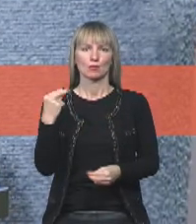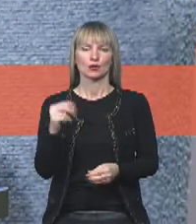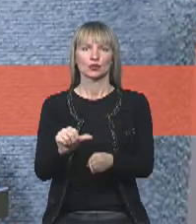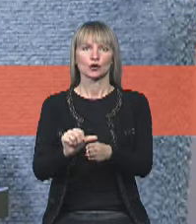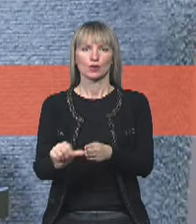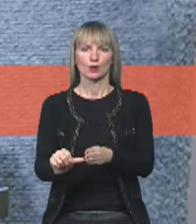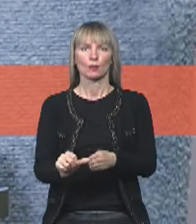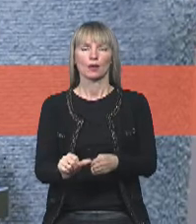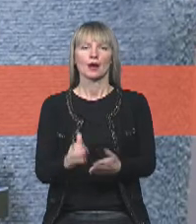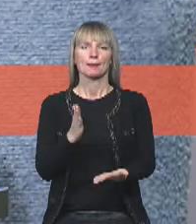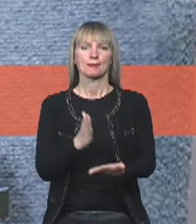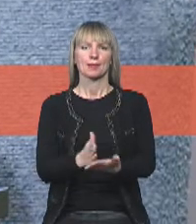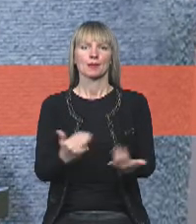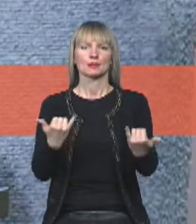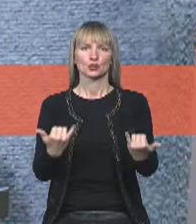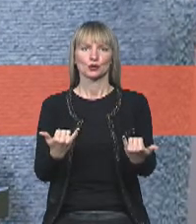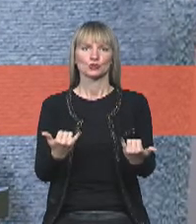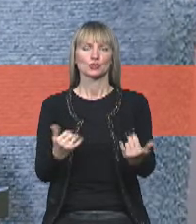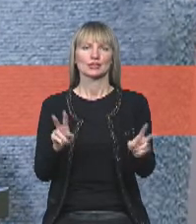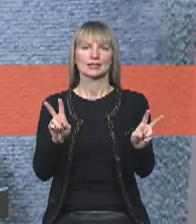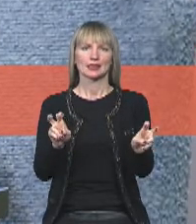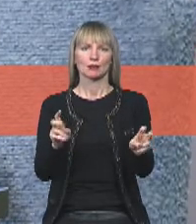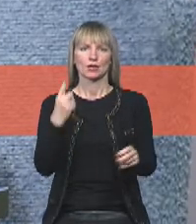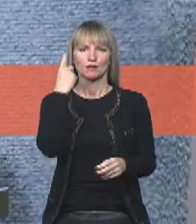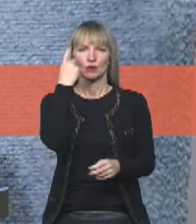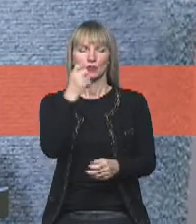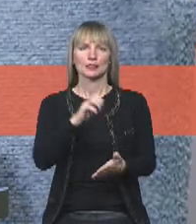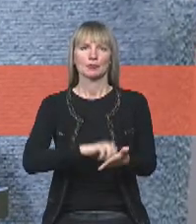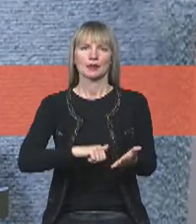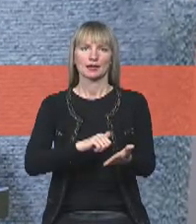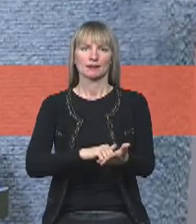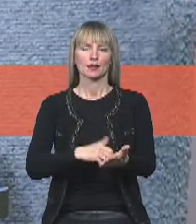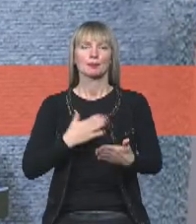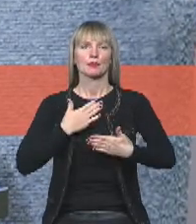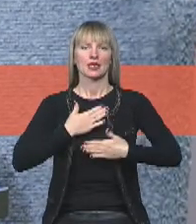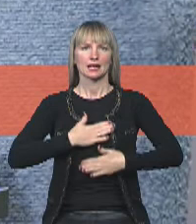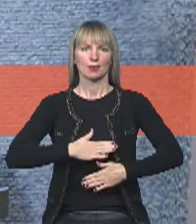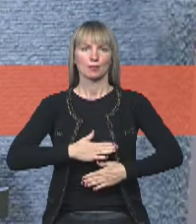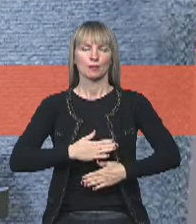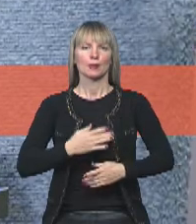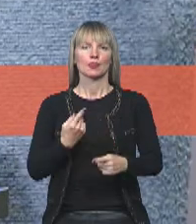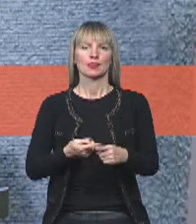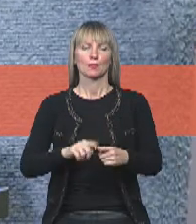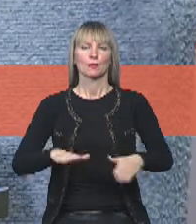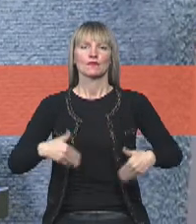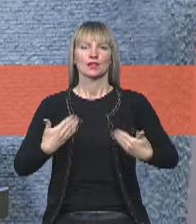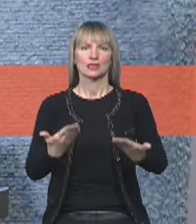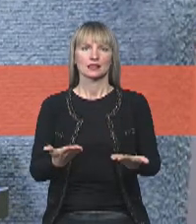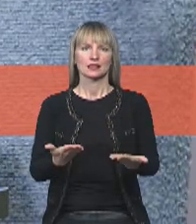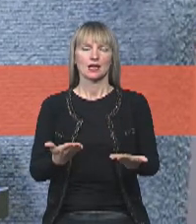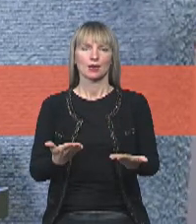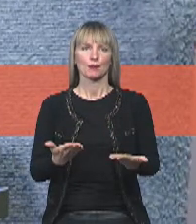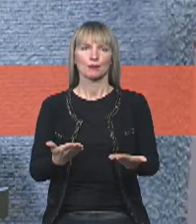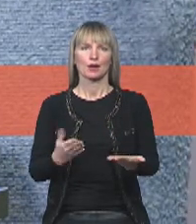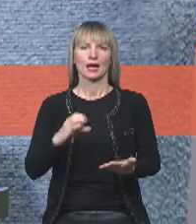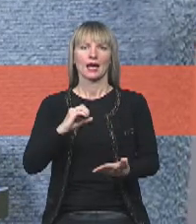зокрема. Маємо для сьогоднішньої теми інформаційний привід, приємний, тому вітаємо насамперед